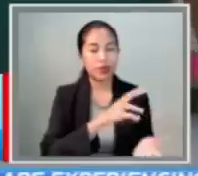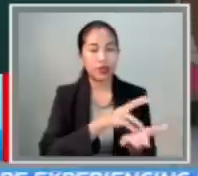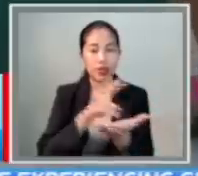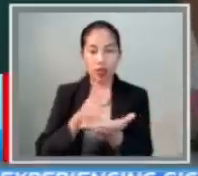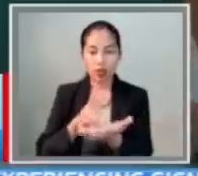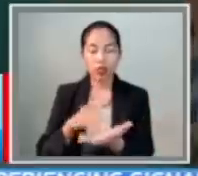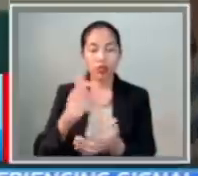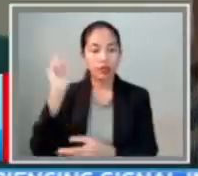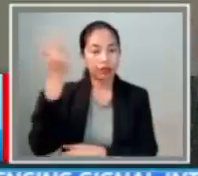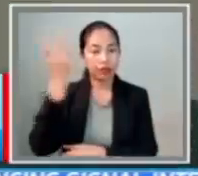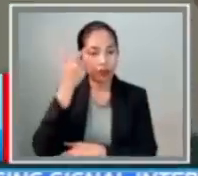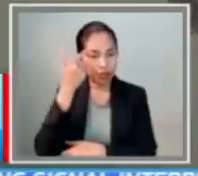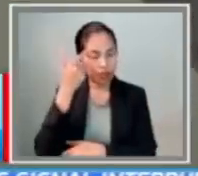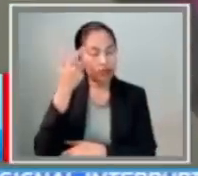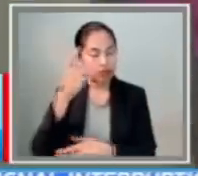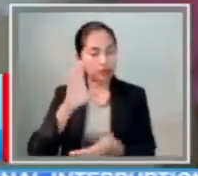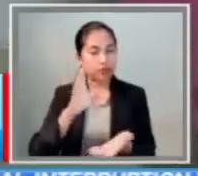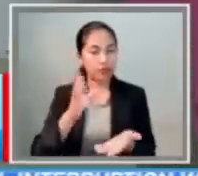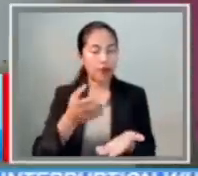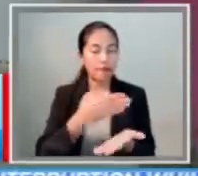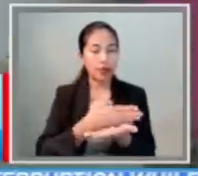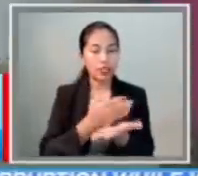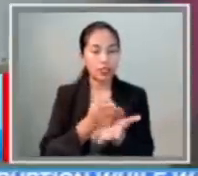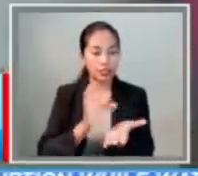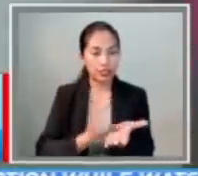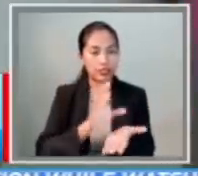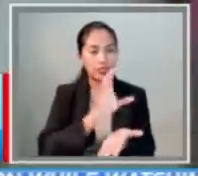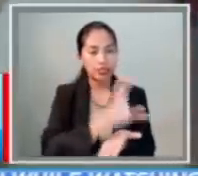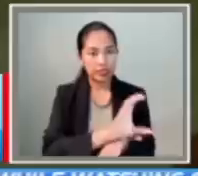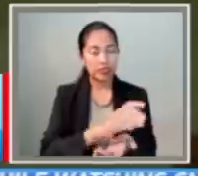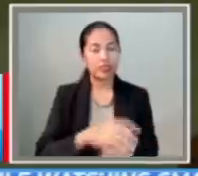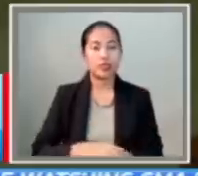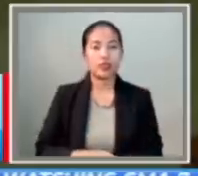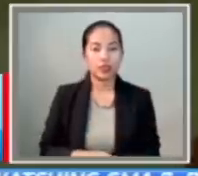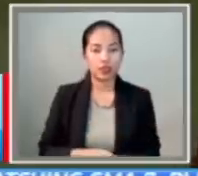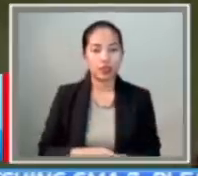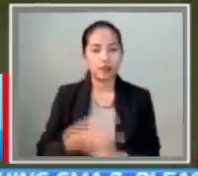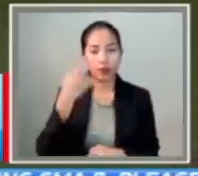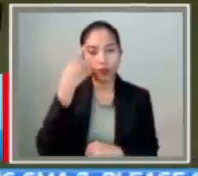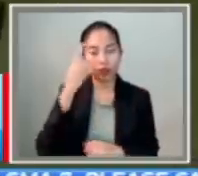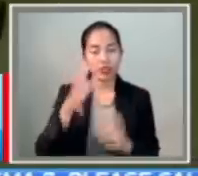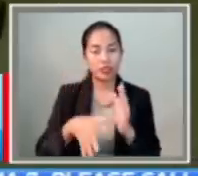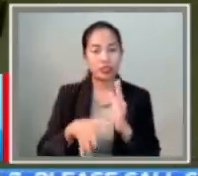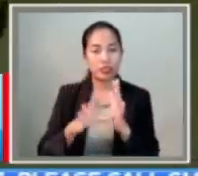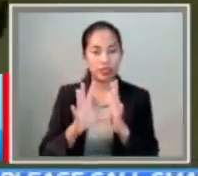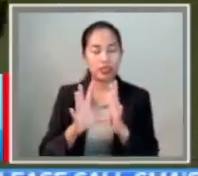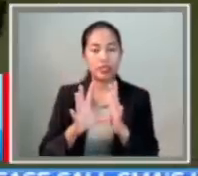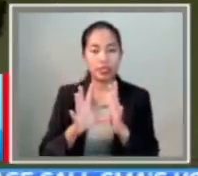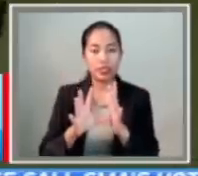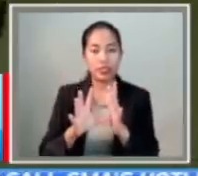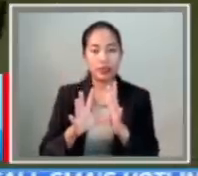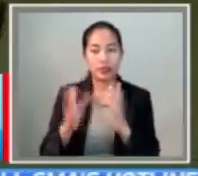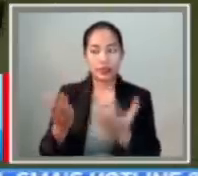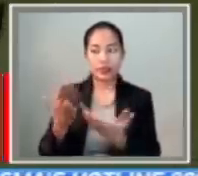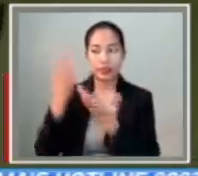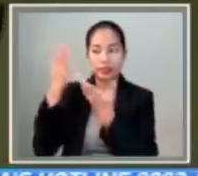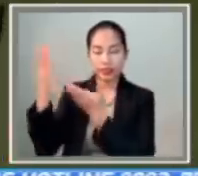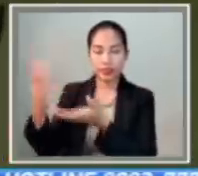para sa postage na kukunin sa budget ng Commission on Elections. Pending pa ang panukalang ito sa committee level ng